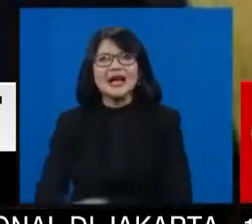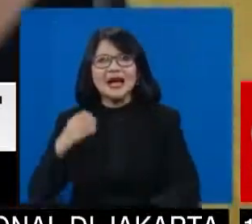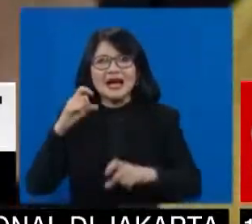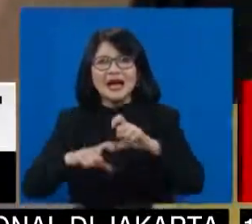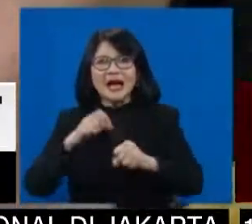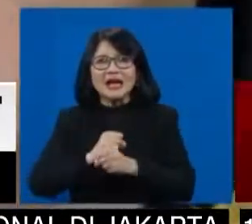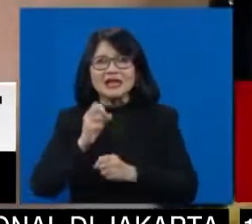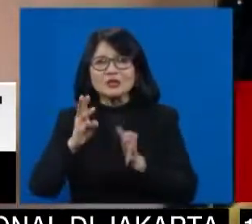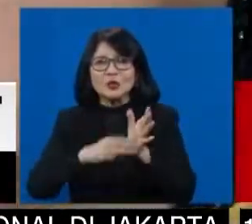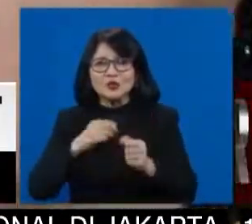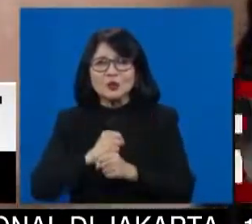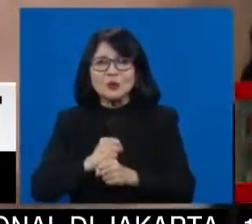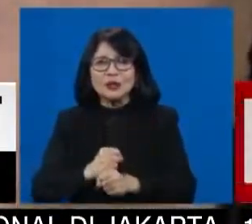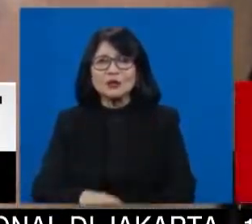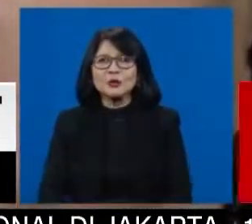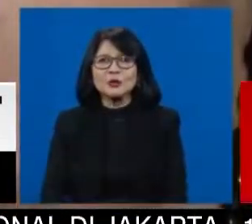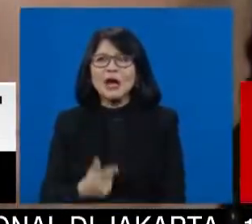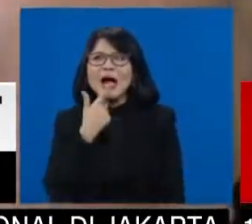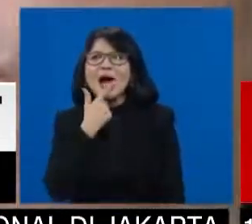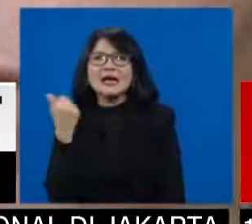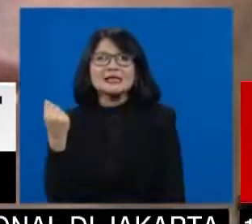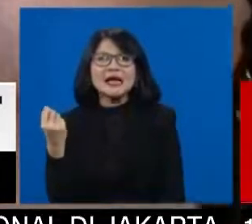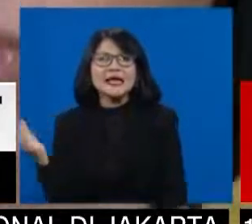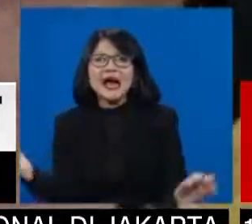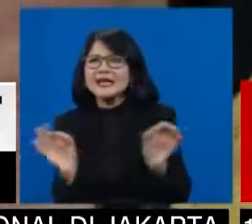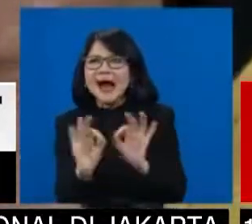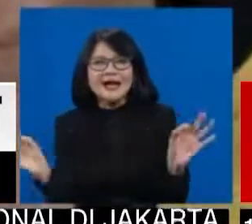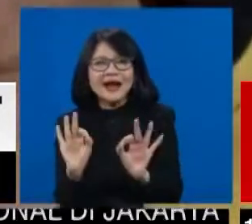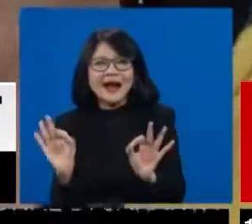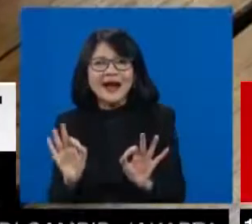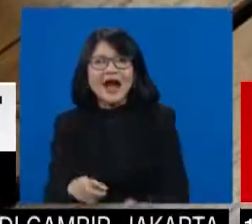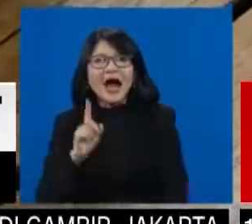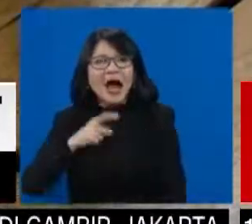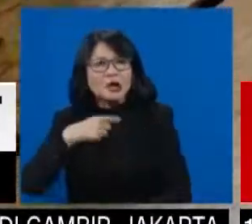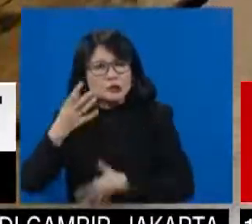justru mempermudah tanaman ini masuk ke segala jenis hidangan, asalkan